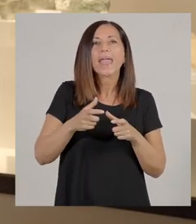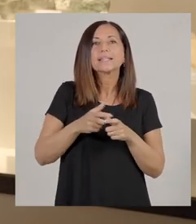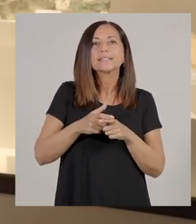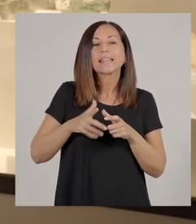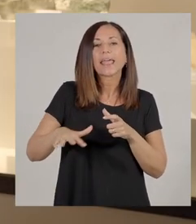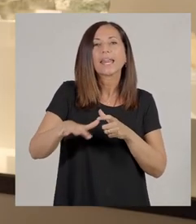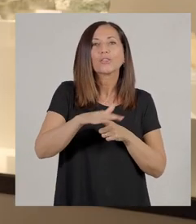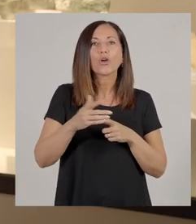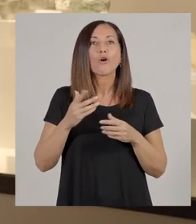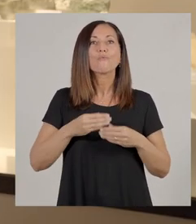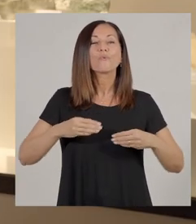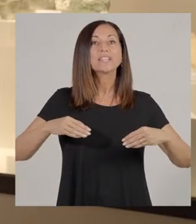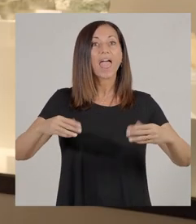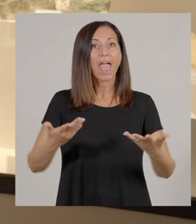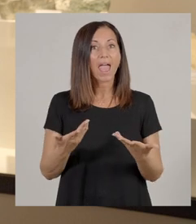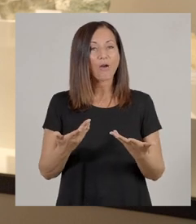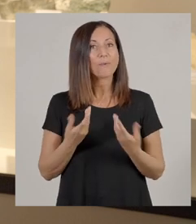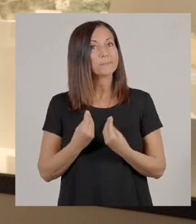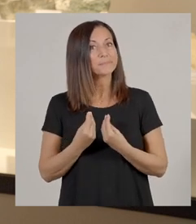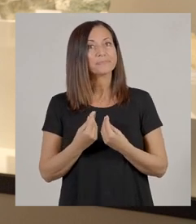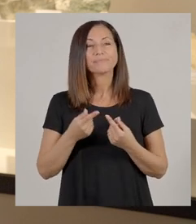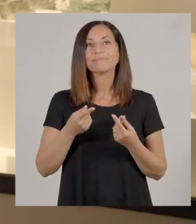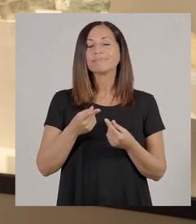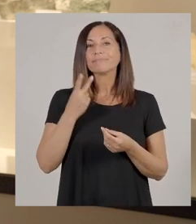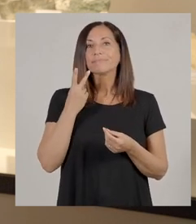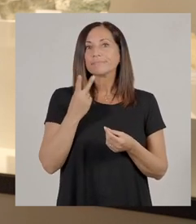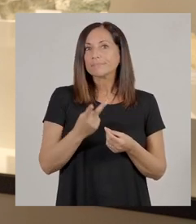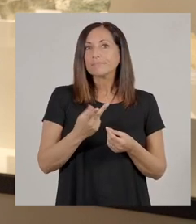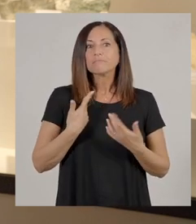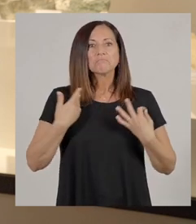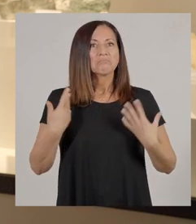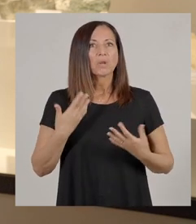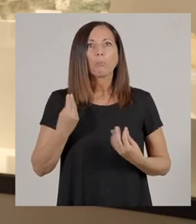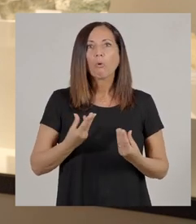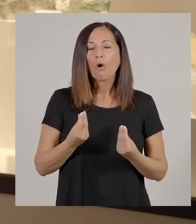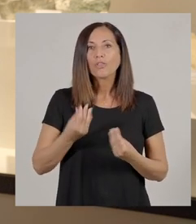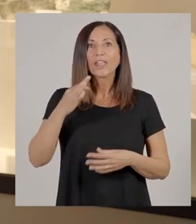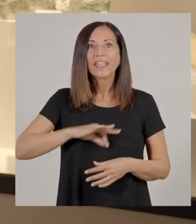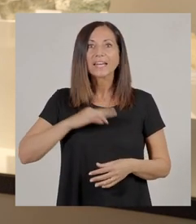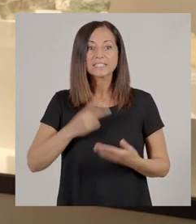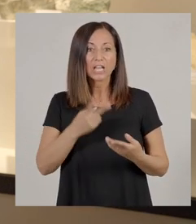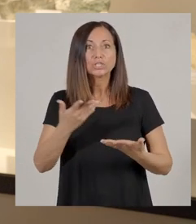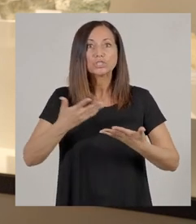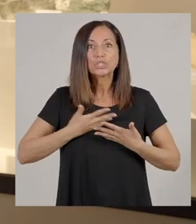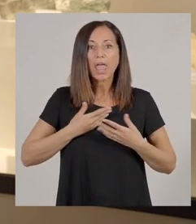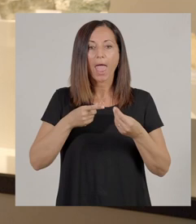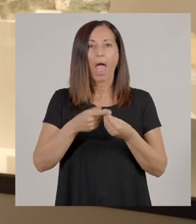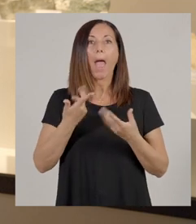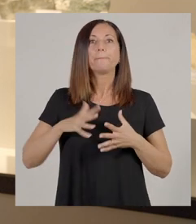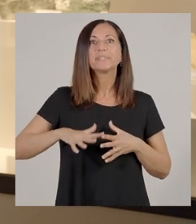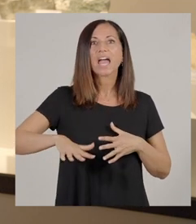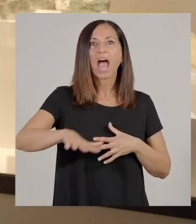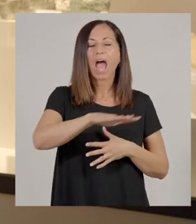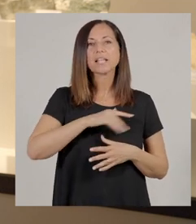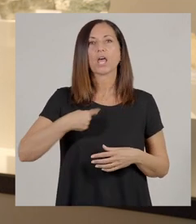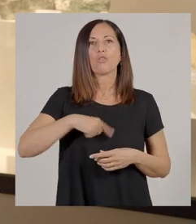il territorio museo, perché quando ho visto che c'erano delle cose molto interessanti, dico bene, allora in